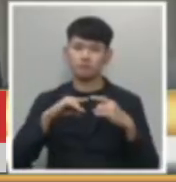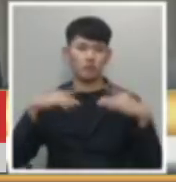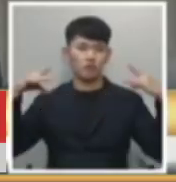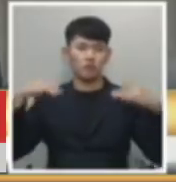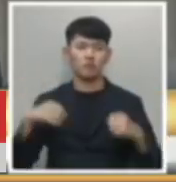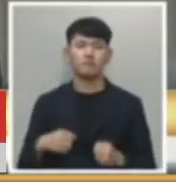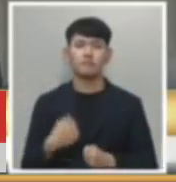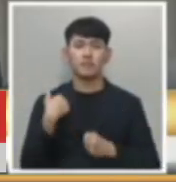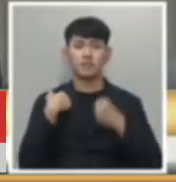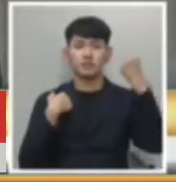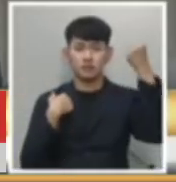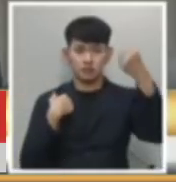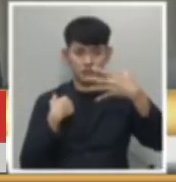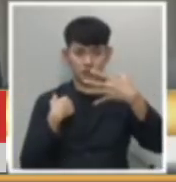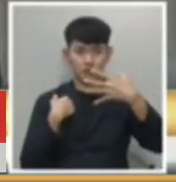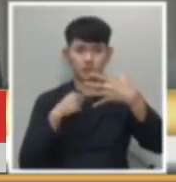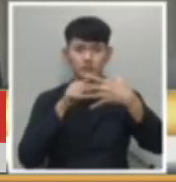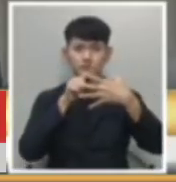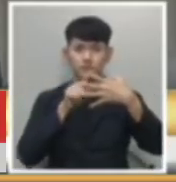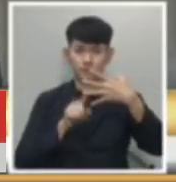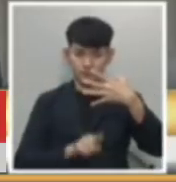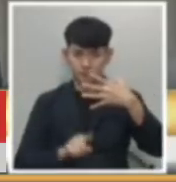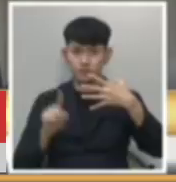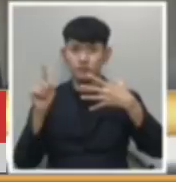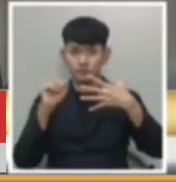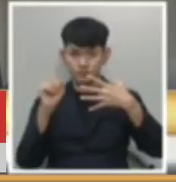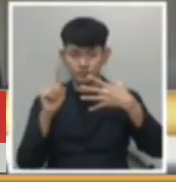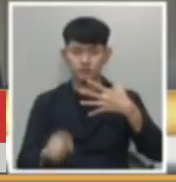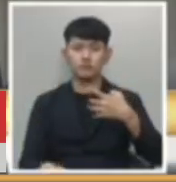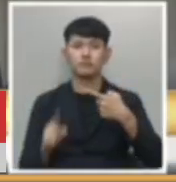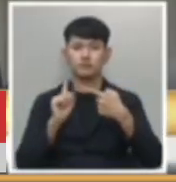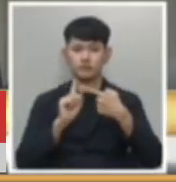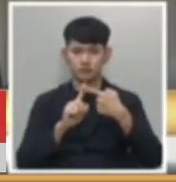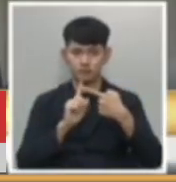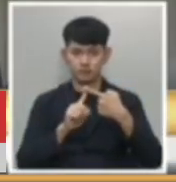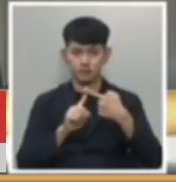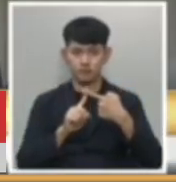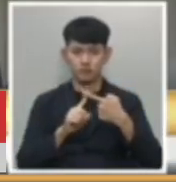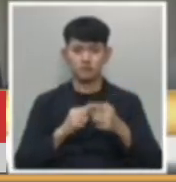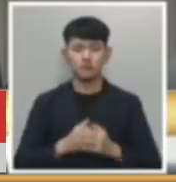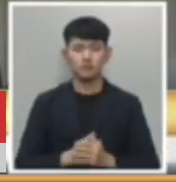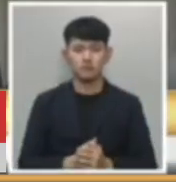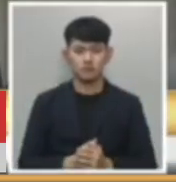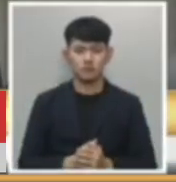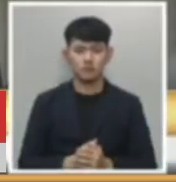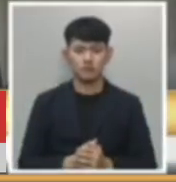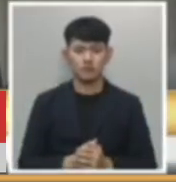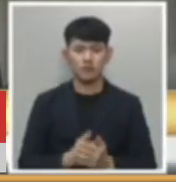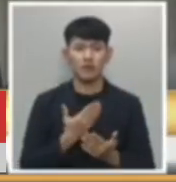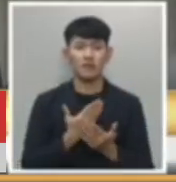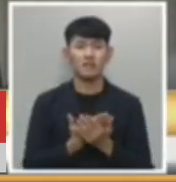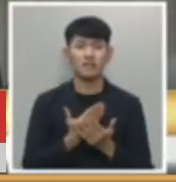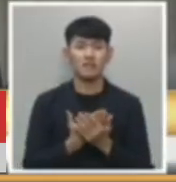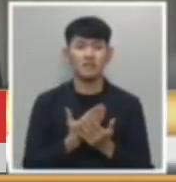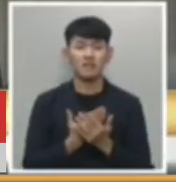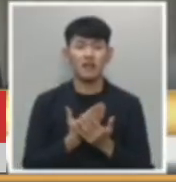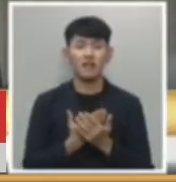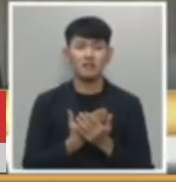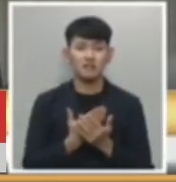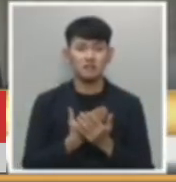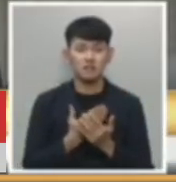านด้วยกัน1ครับไม่มีวินัยทางด้านการเงินการคลังนะ